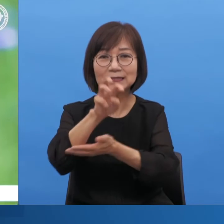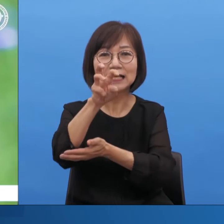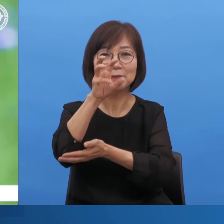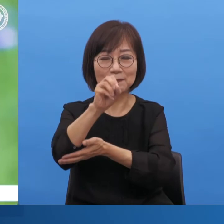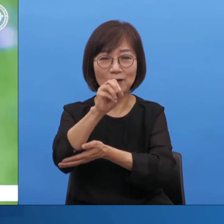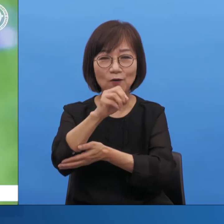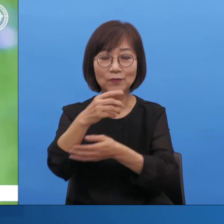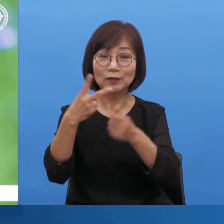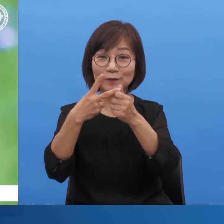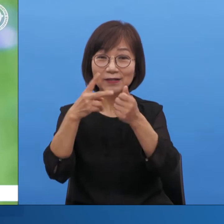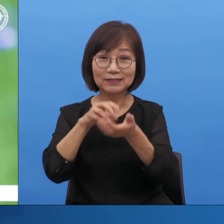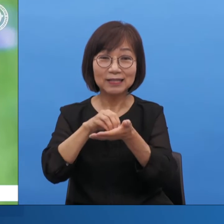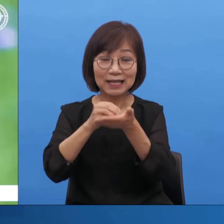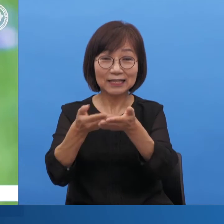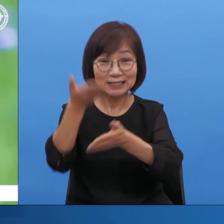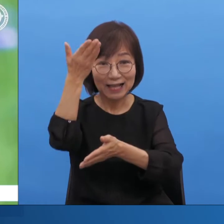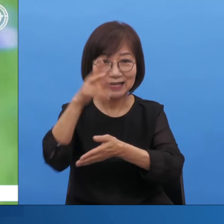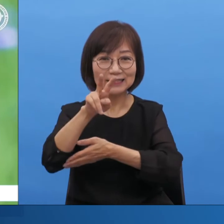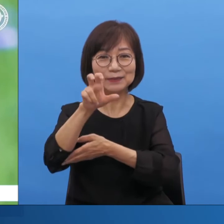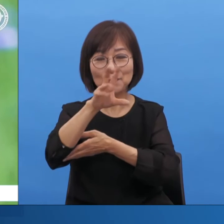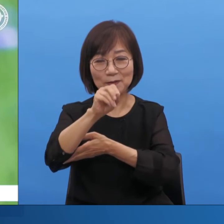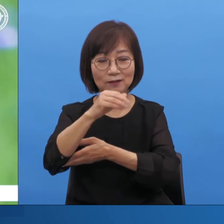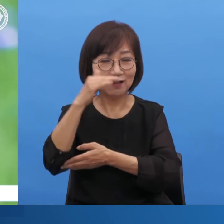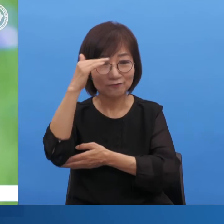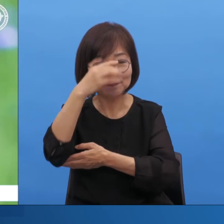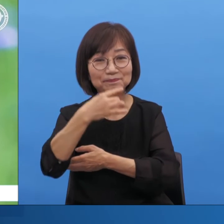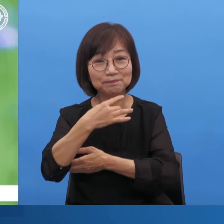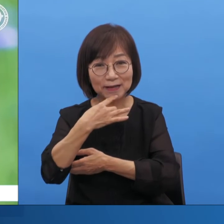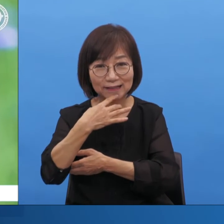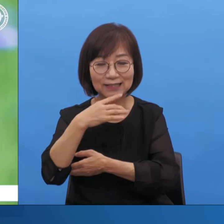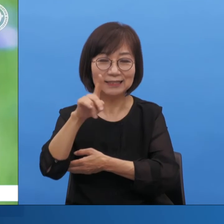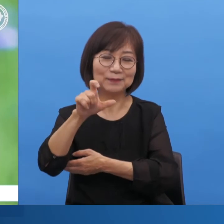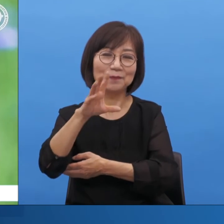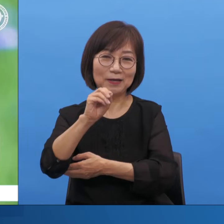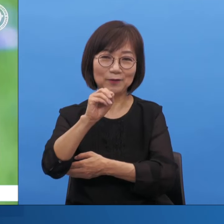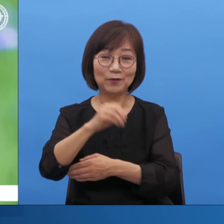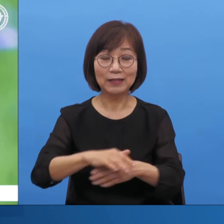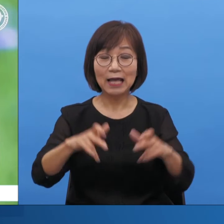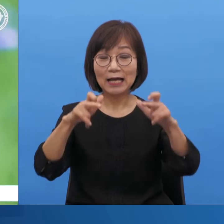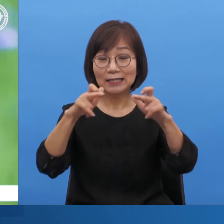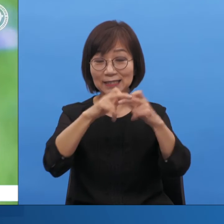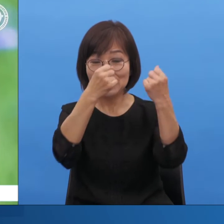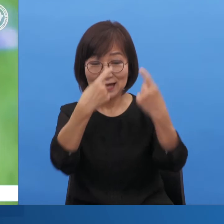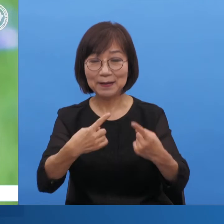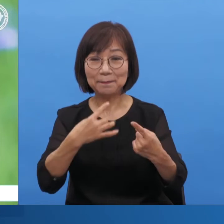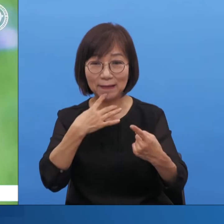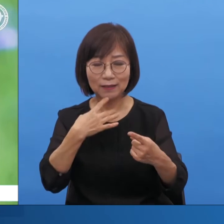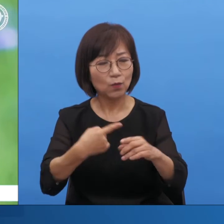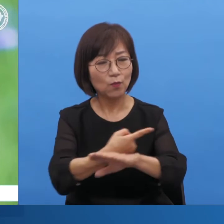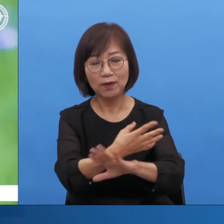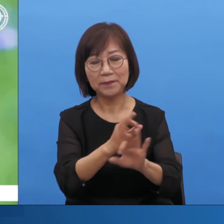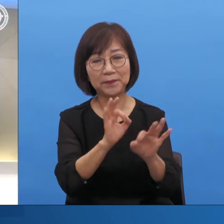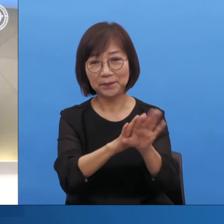재학생 25만 원, 청강생 15만 원입니다. 장애인 할인 외에 다른 할인은 없습니다.